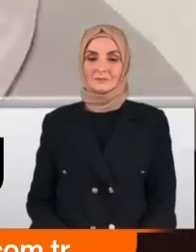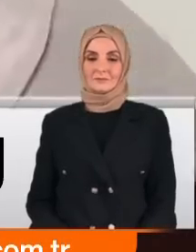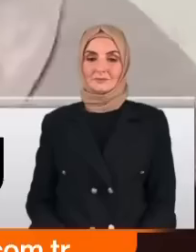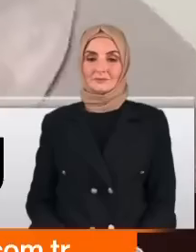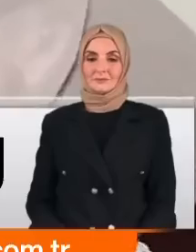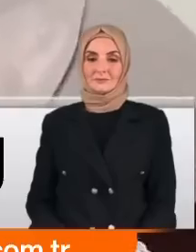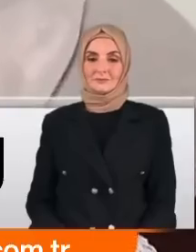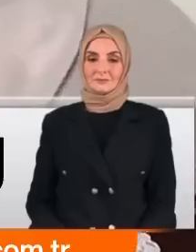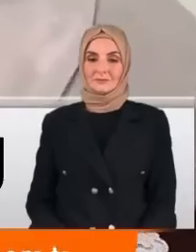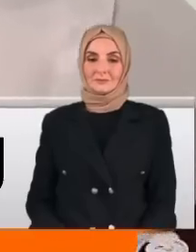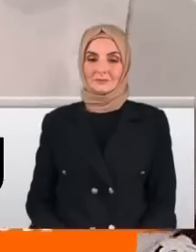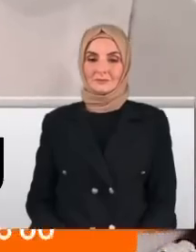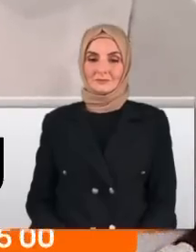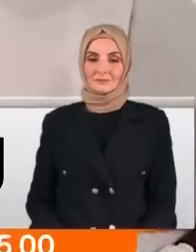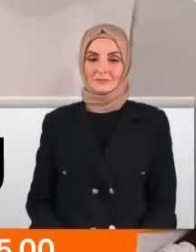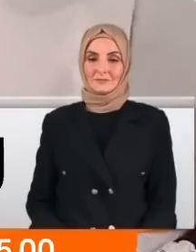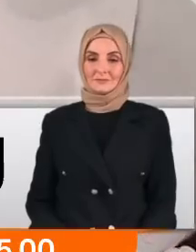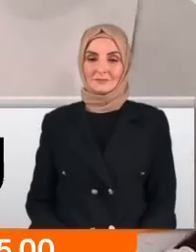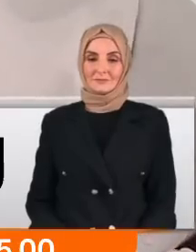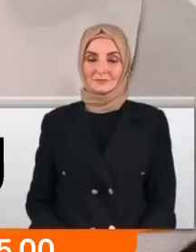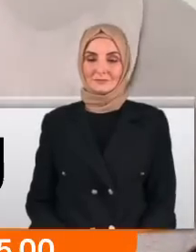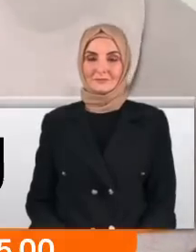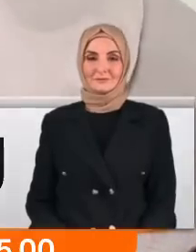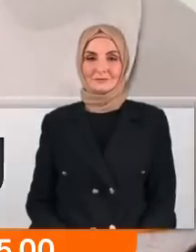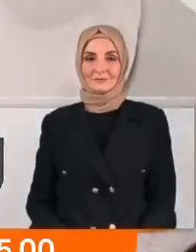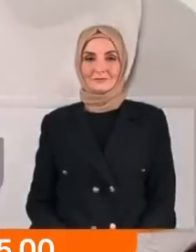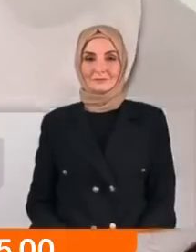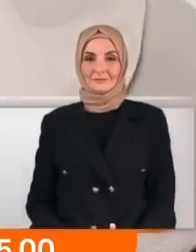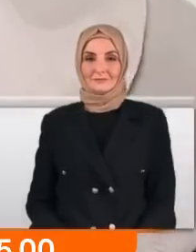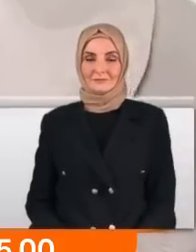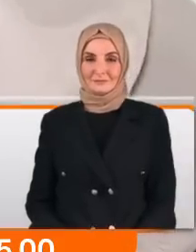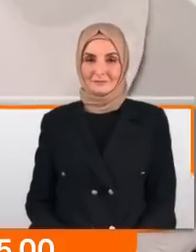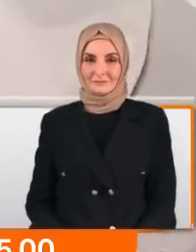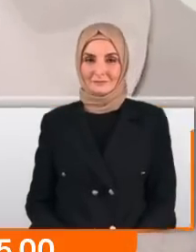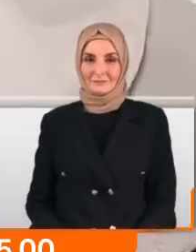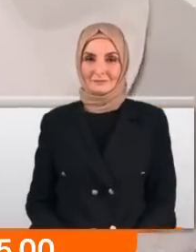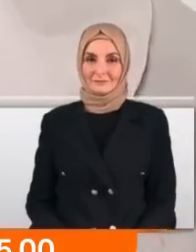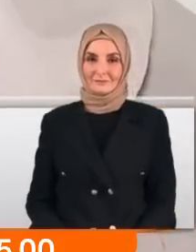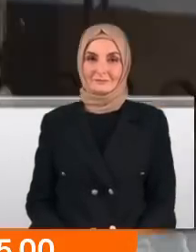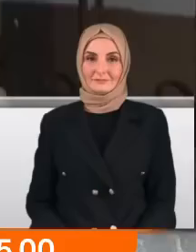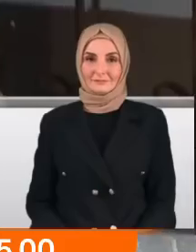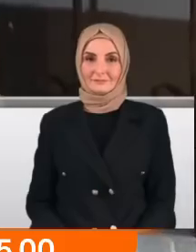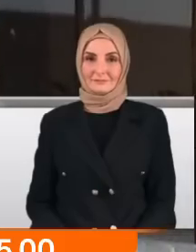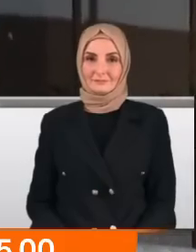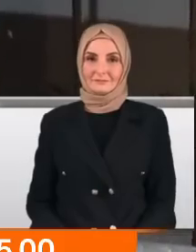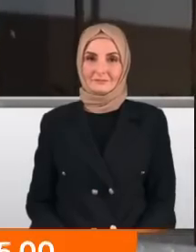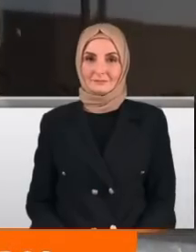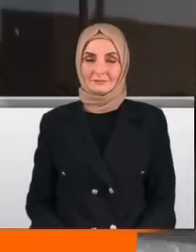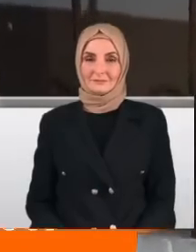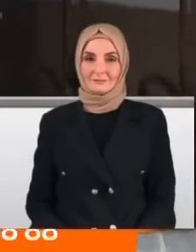Çok mu seviyorsunuz Cumhurbaşkanı'nı? Ben onun hastasıyım zaten. Kimin? Erdoğan'ın oğlum o benim.